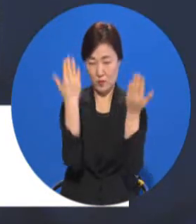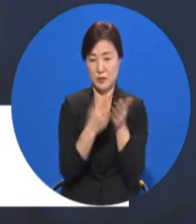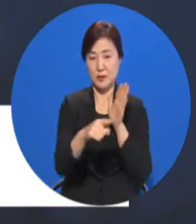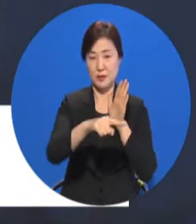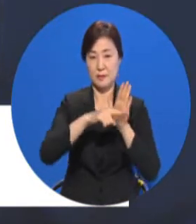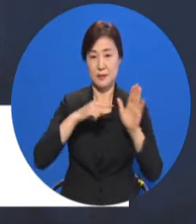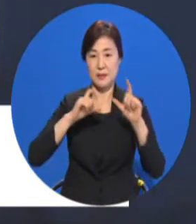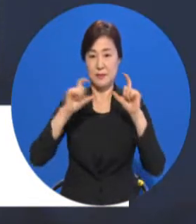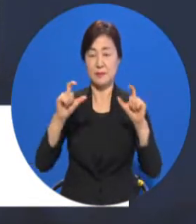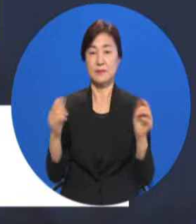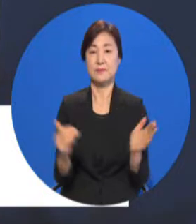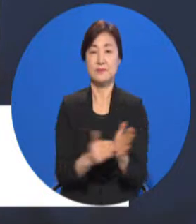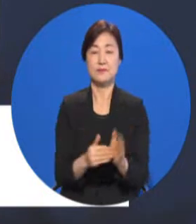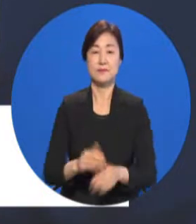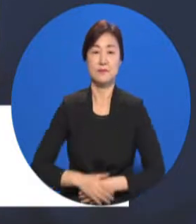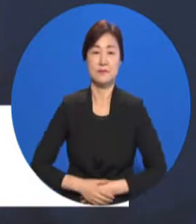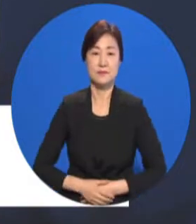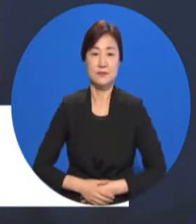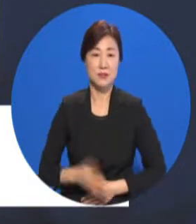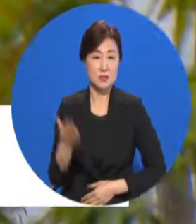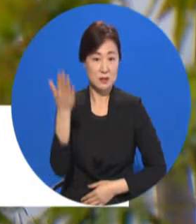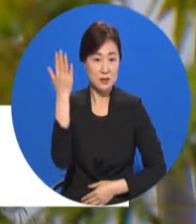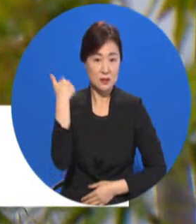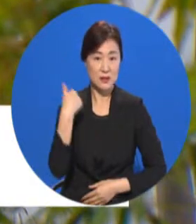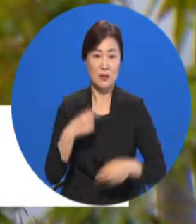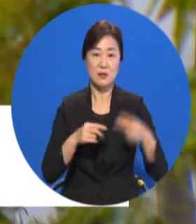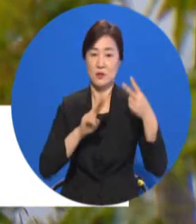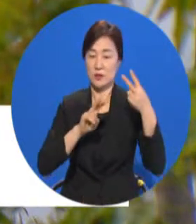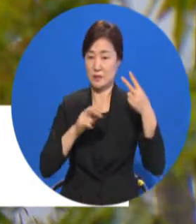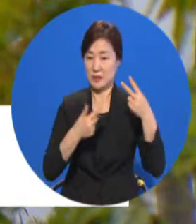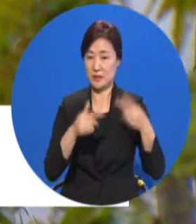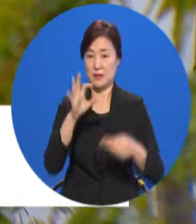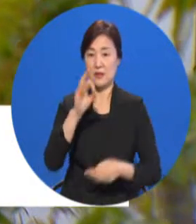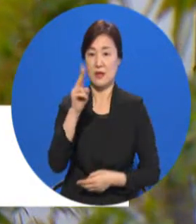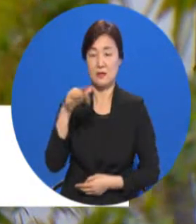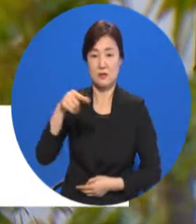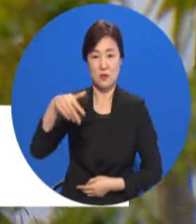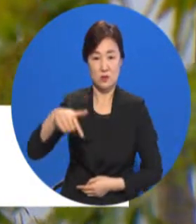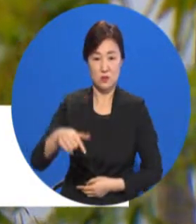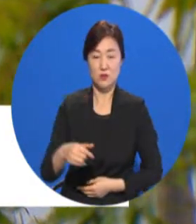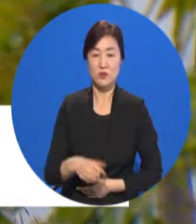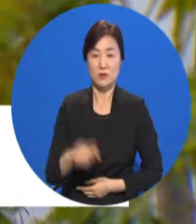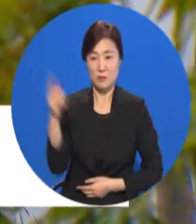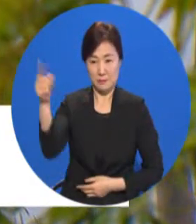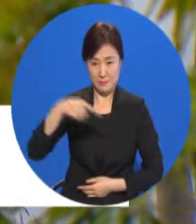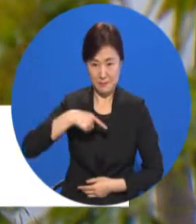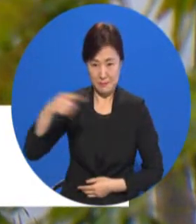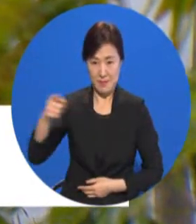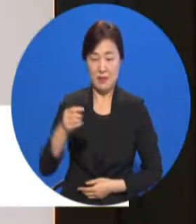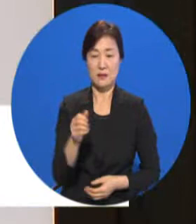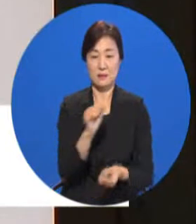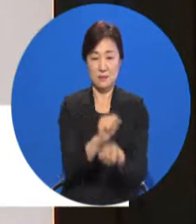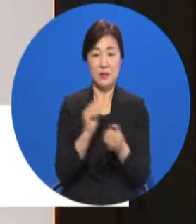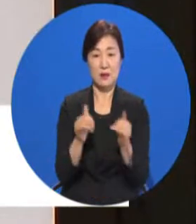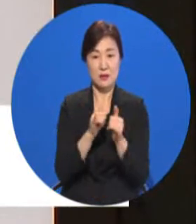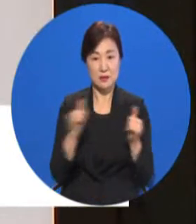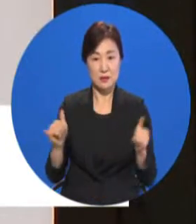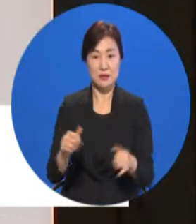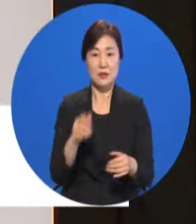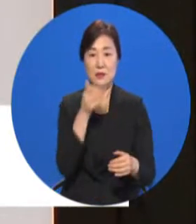받았습니다. 순천시는 지난달 27일 양천구 30대 확진자가 순천에서 방문한 음식점,